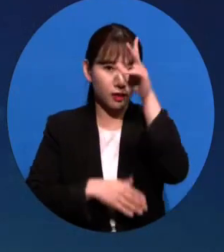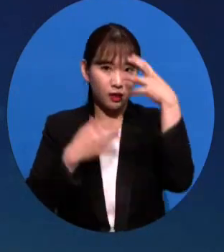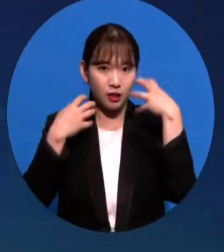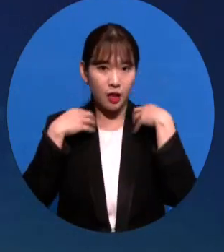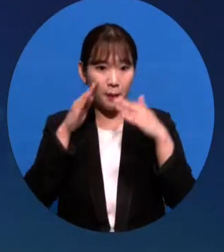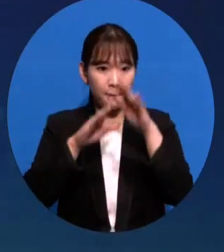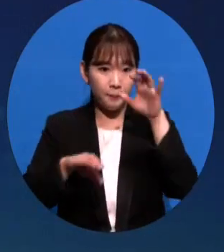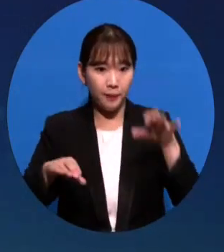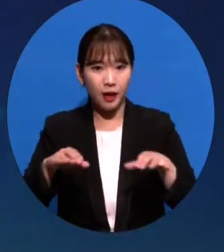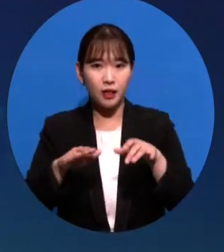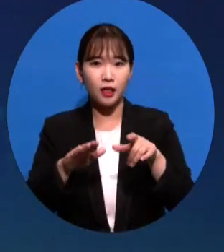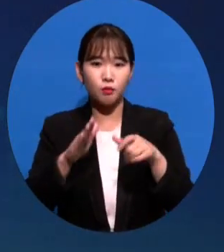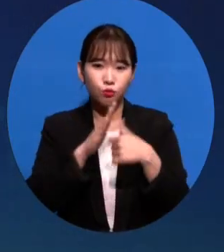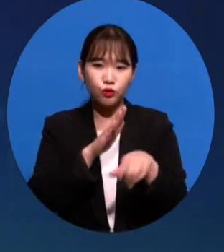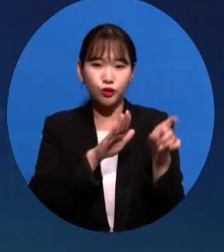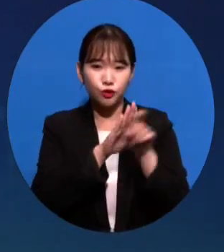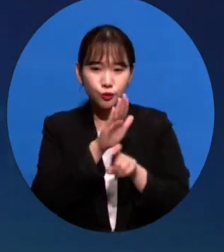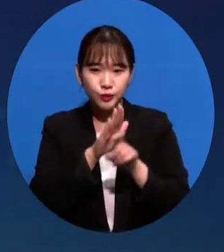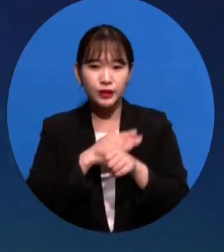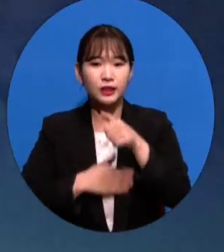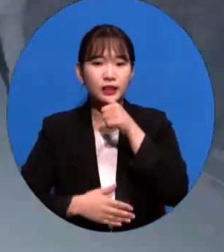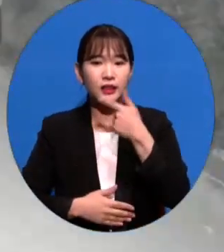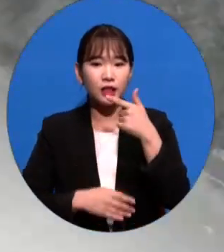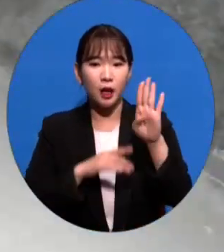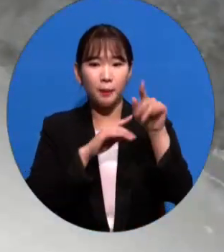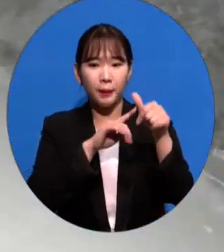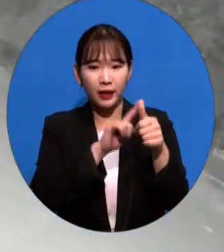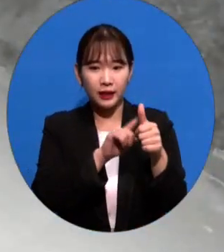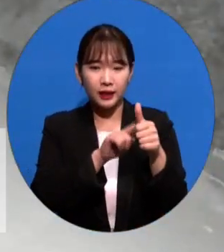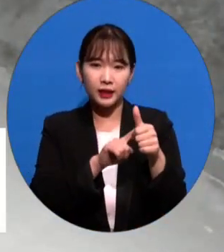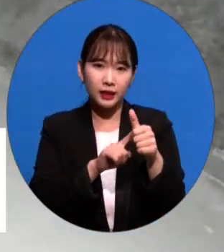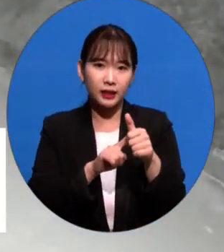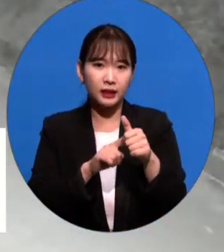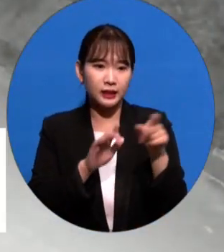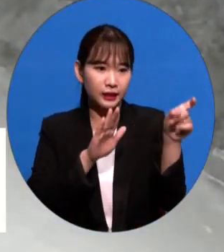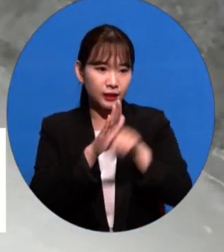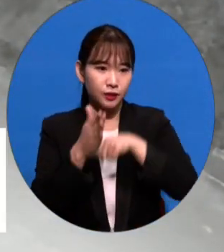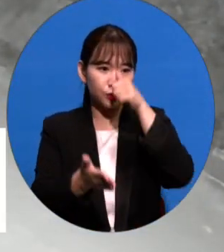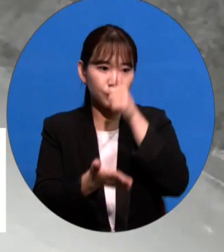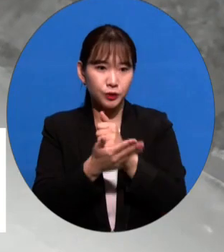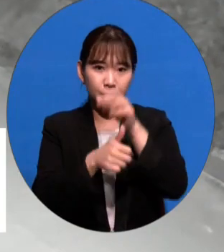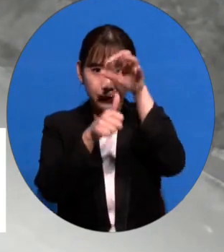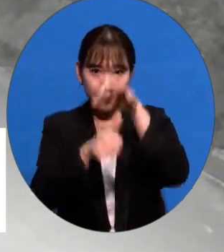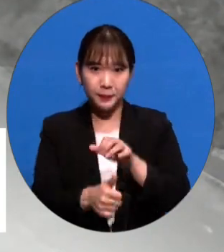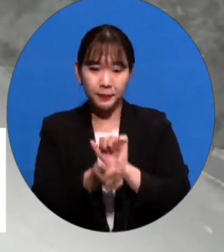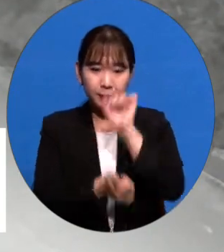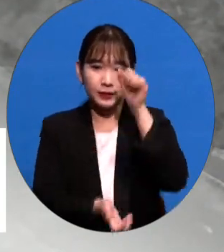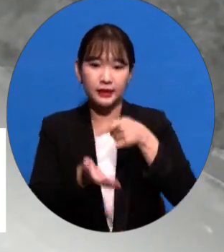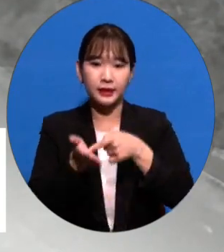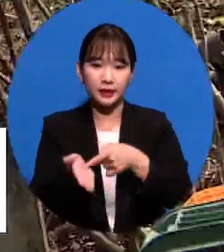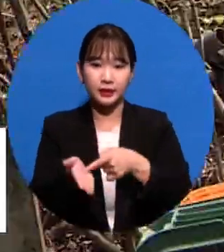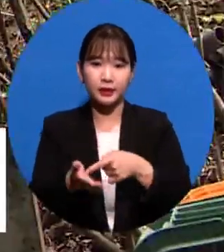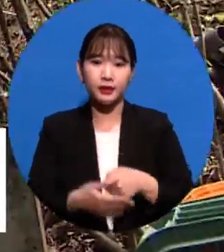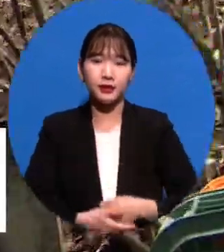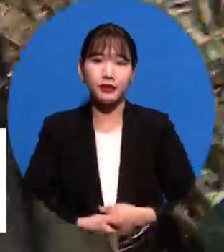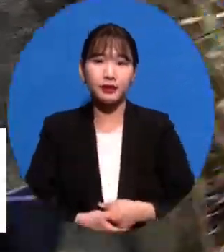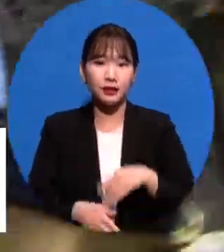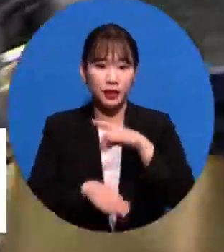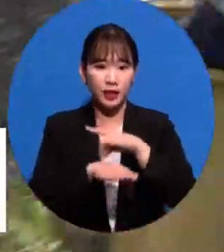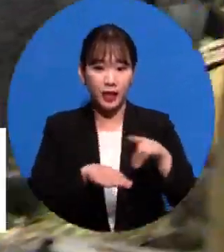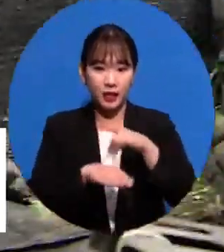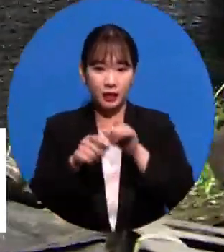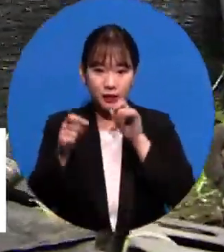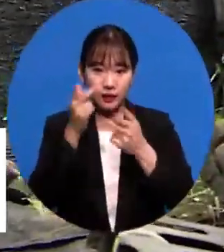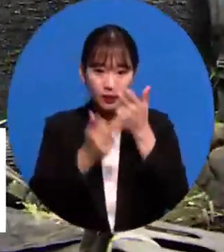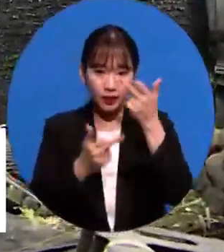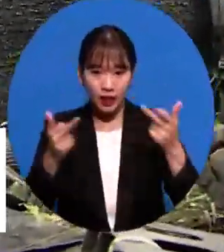해남경찰서는 마을에서 생필품 등을 훔친 56살 박모 씨를 절도 혐의로 구속영장을 신청했습니다. 해남읍